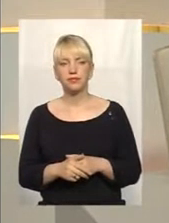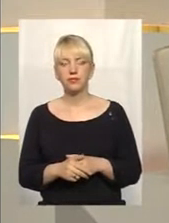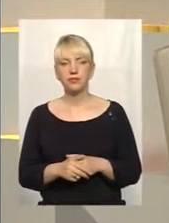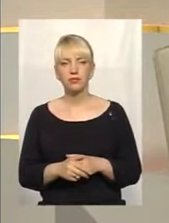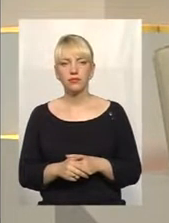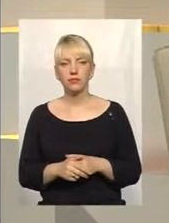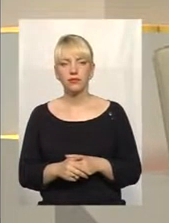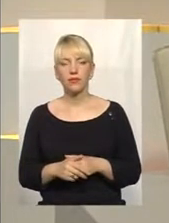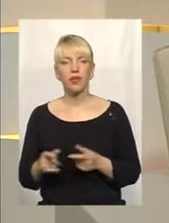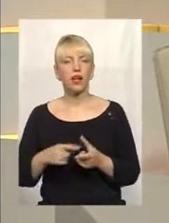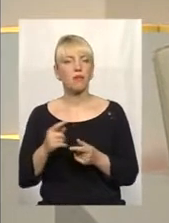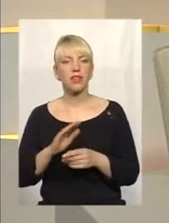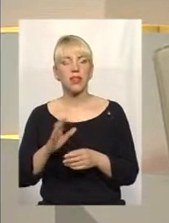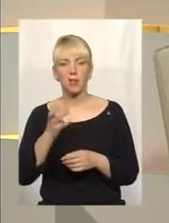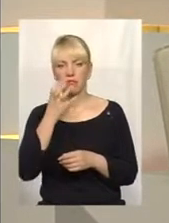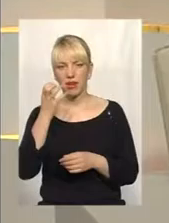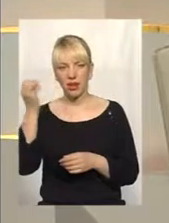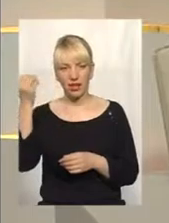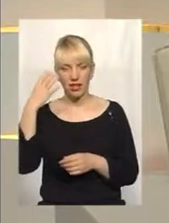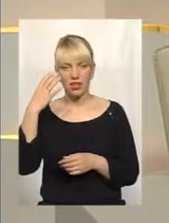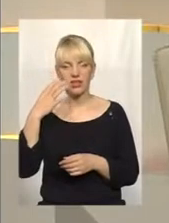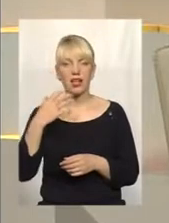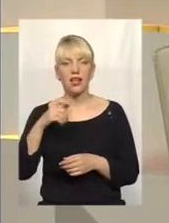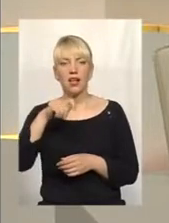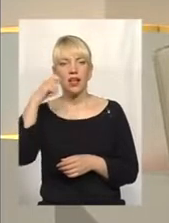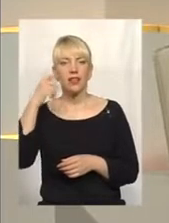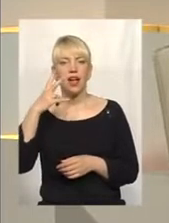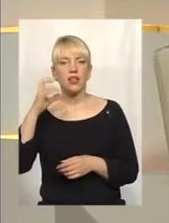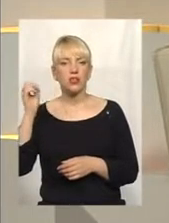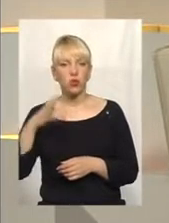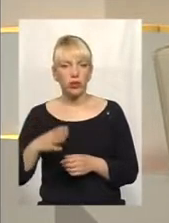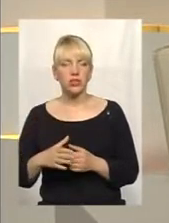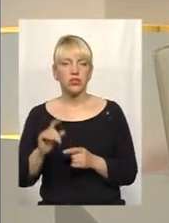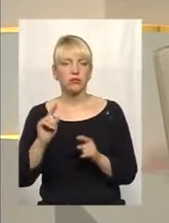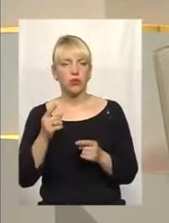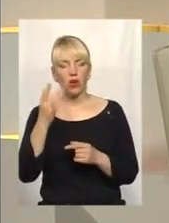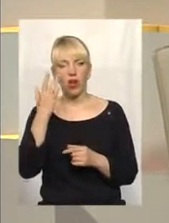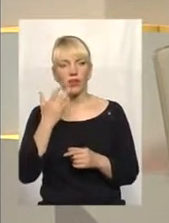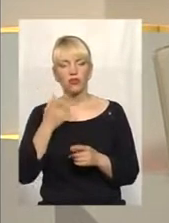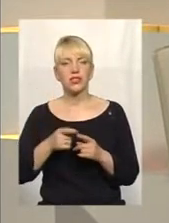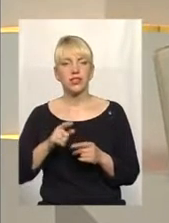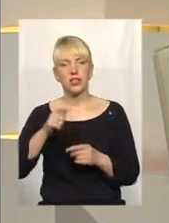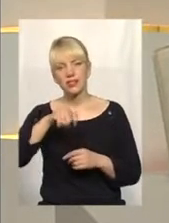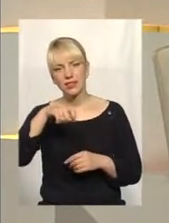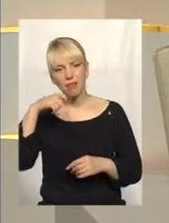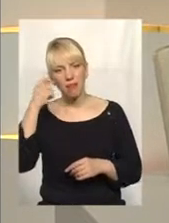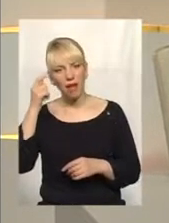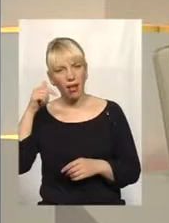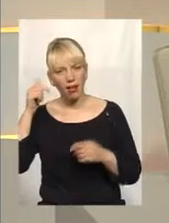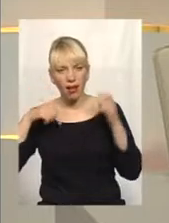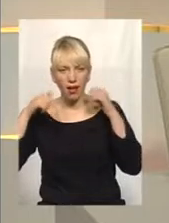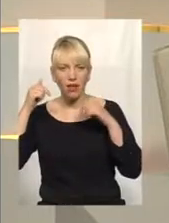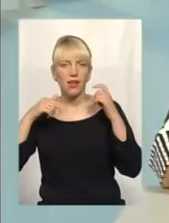І аби не перегрілися на сонці, адже літо – це спека і